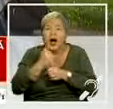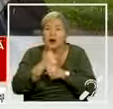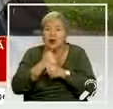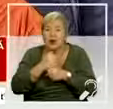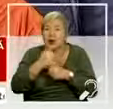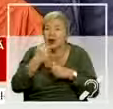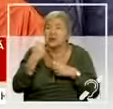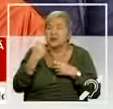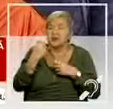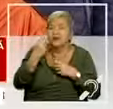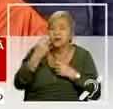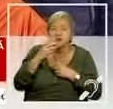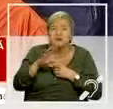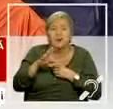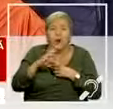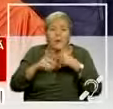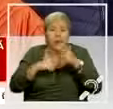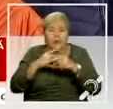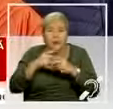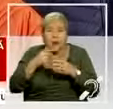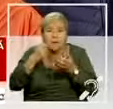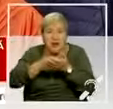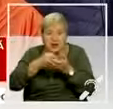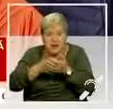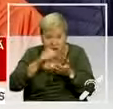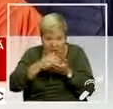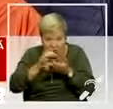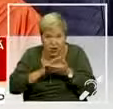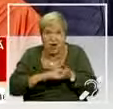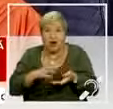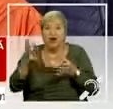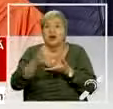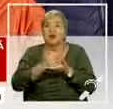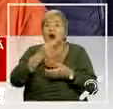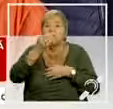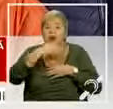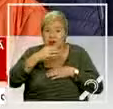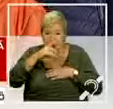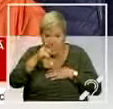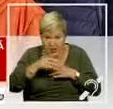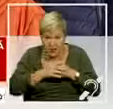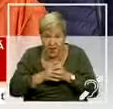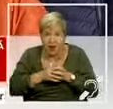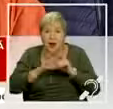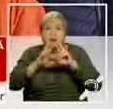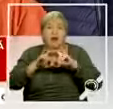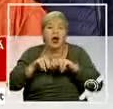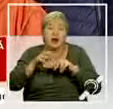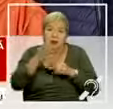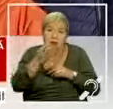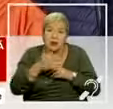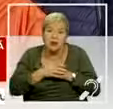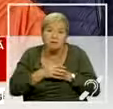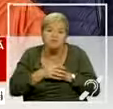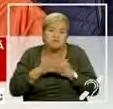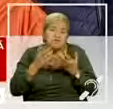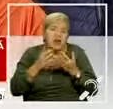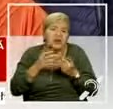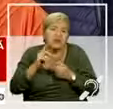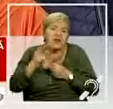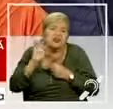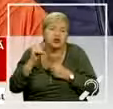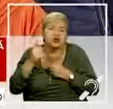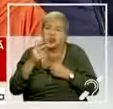35 activi. După ce plecim toate hangarele și luăm și medicamentele, mai rămânem cu vreo câteva sute de